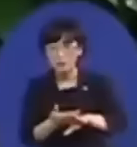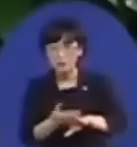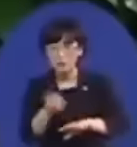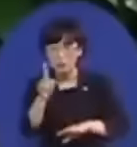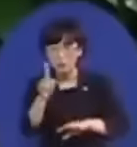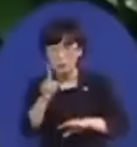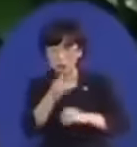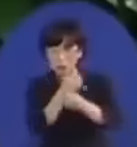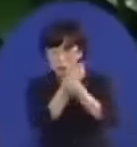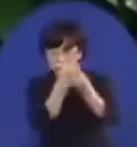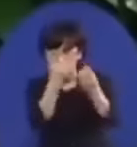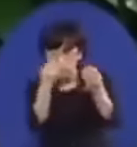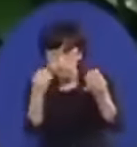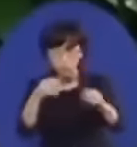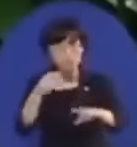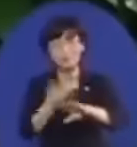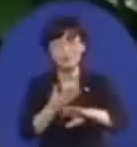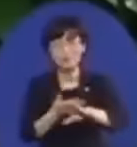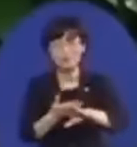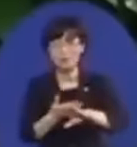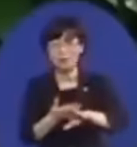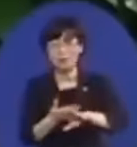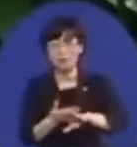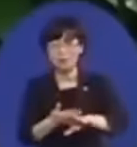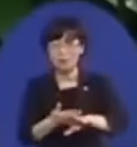발광체 아닙니다. 달은